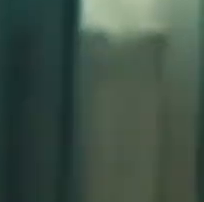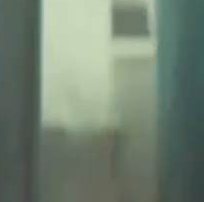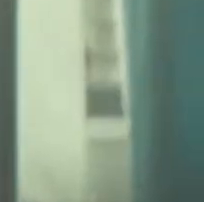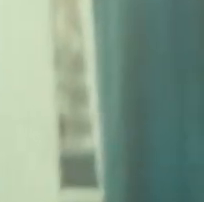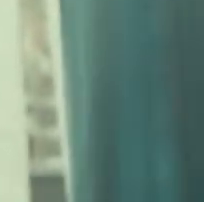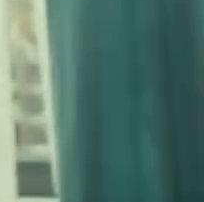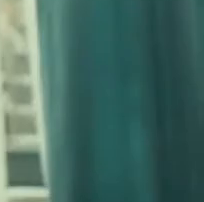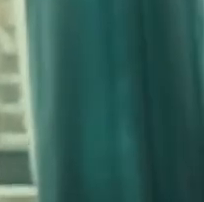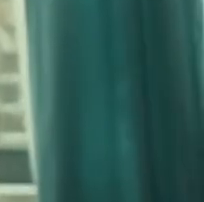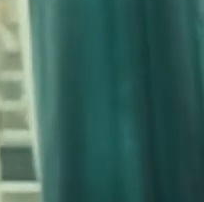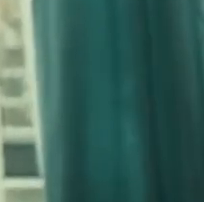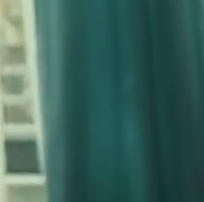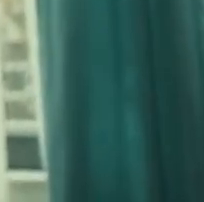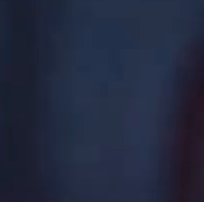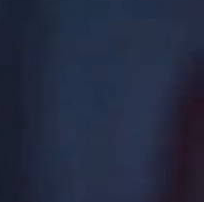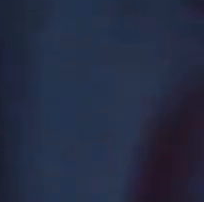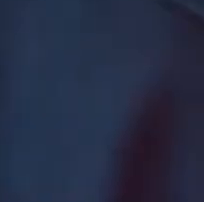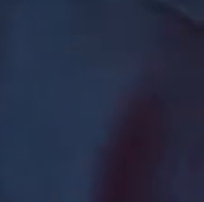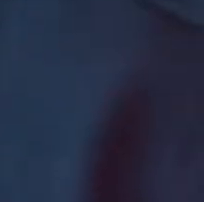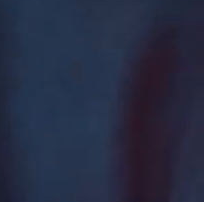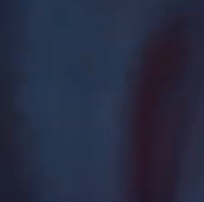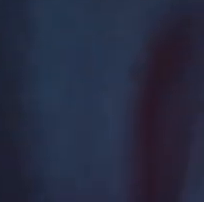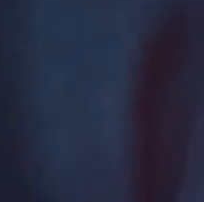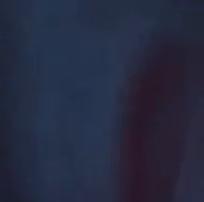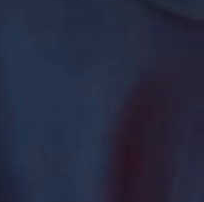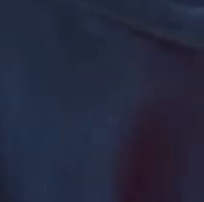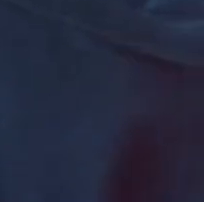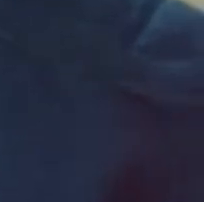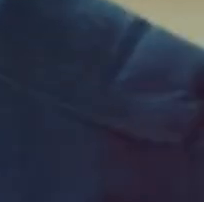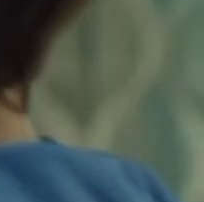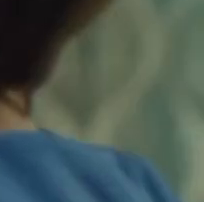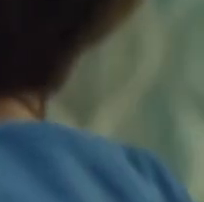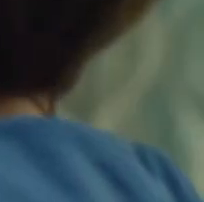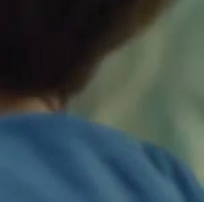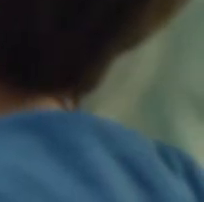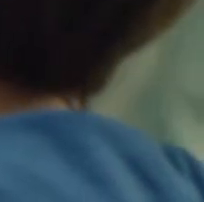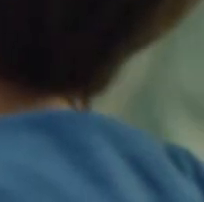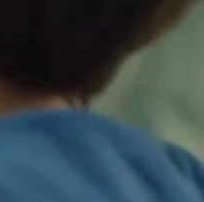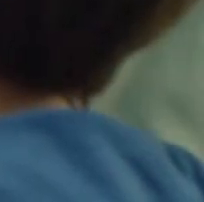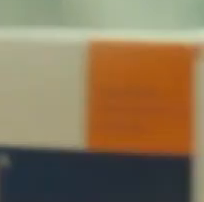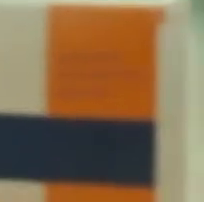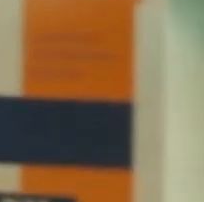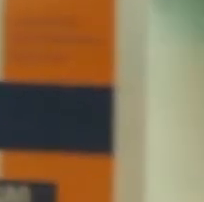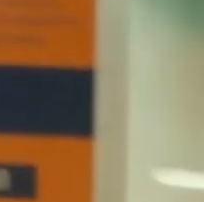სპეციალური აქცია COVID-19-ის წინააღმდეგ. შეიძინეთ ფაგიო სპრეი და მიიღეთ ხელის